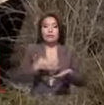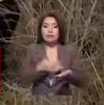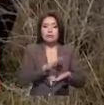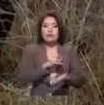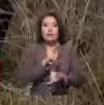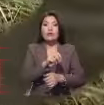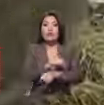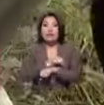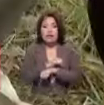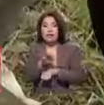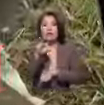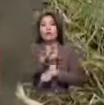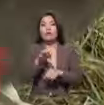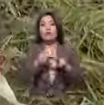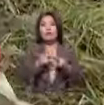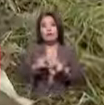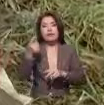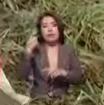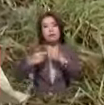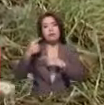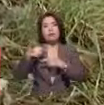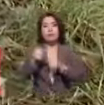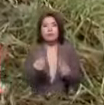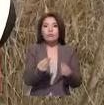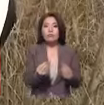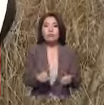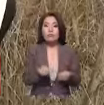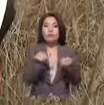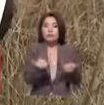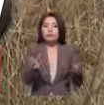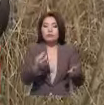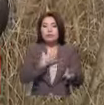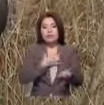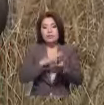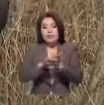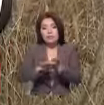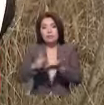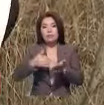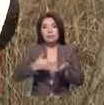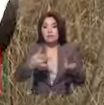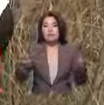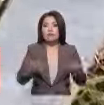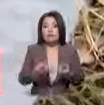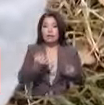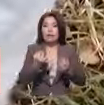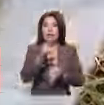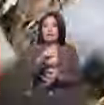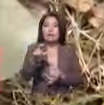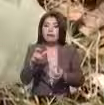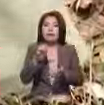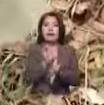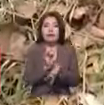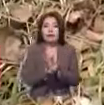демалушыларға елдің тарихи мәдени мұрасын қадірлеу және айналада тазалық пен тәртіпті сақтаудың маңыздылығын жеткізді. Белсенділер халықпен тілдесіп қана қоймай қоқыс жинауға